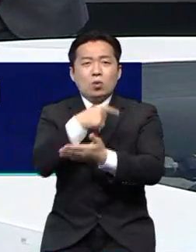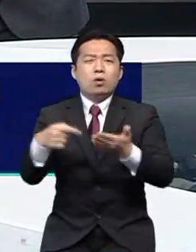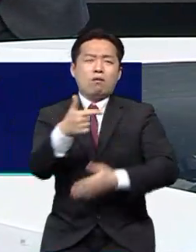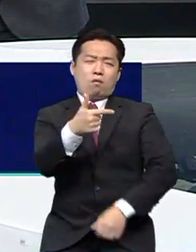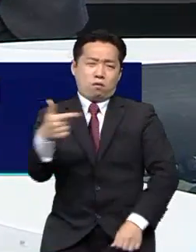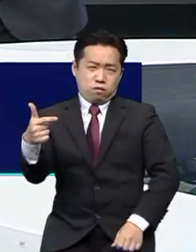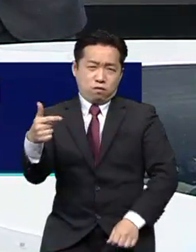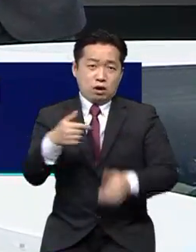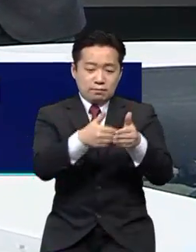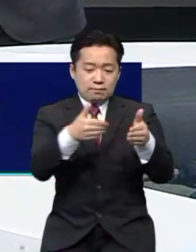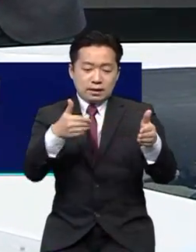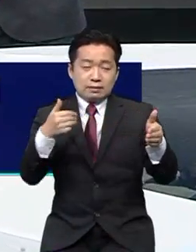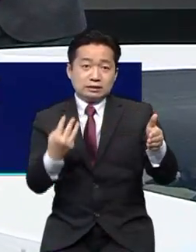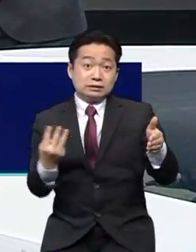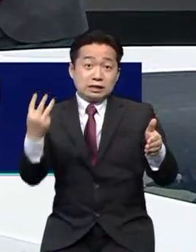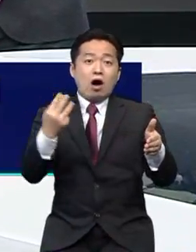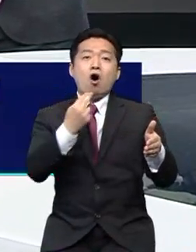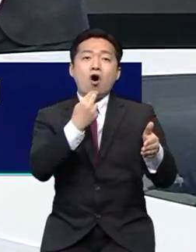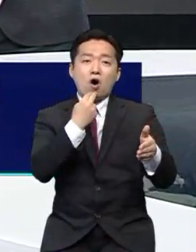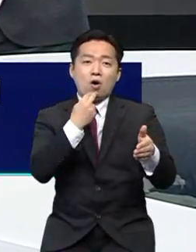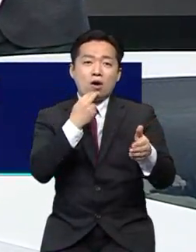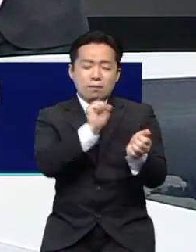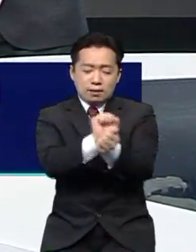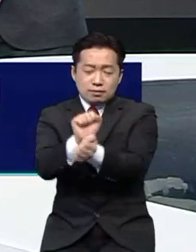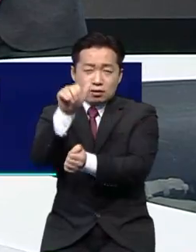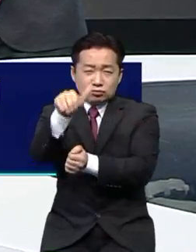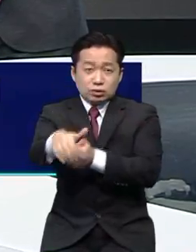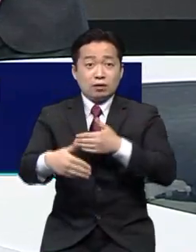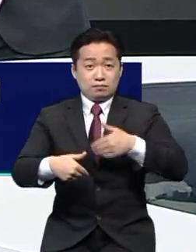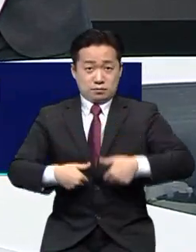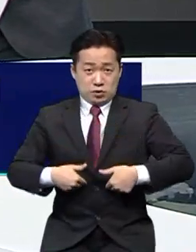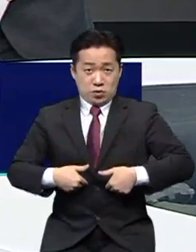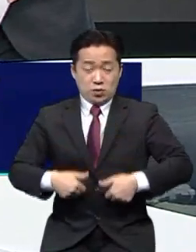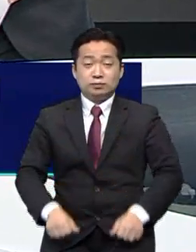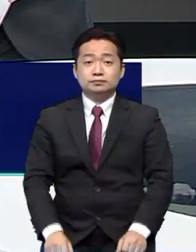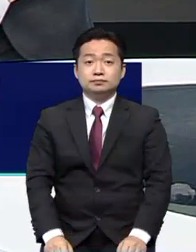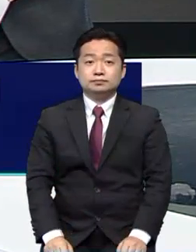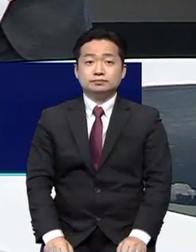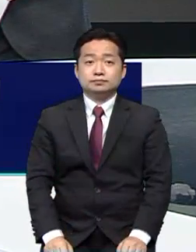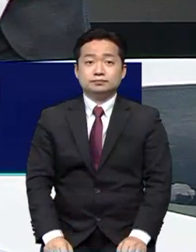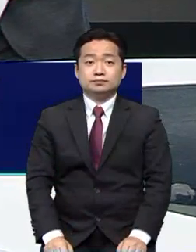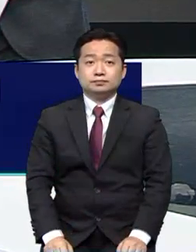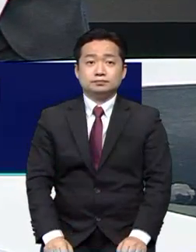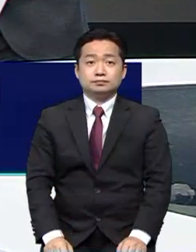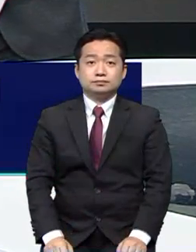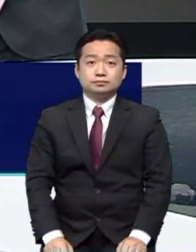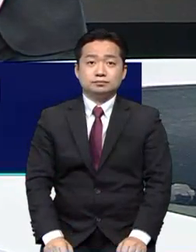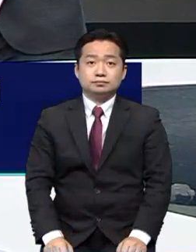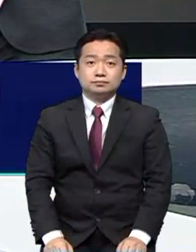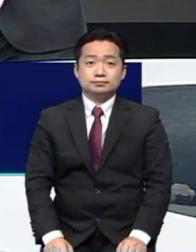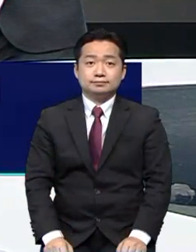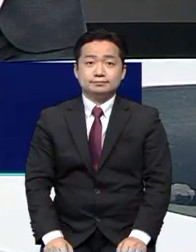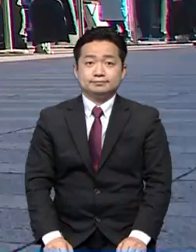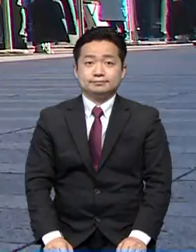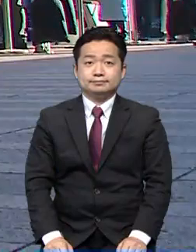만큼 3단계 없이 확산세를 꺾어야 한다고 강조했습니다. 한지연 기자가 시작하겠습니다.